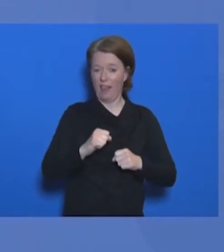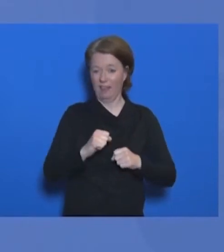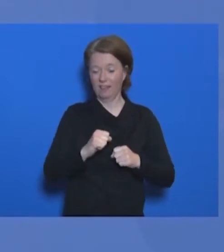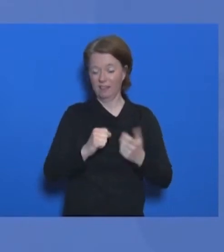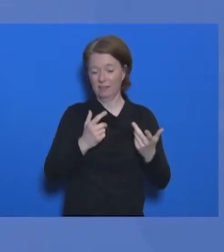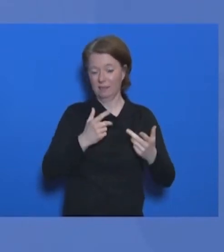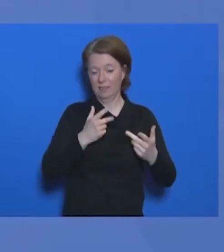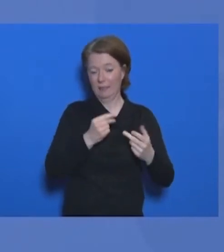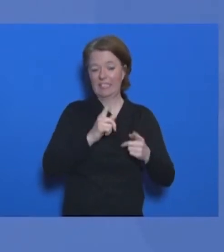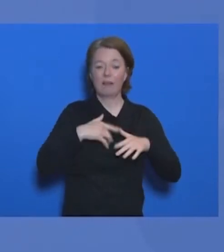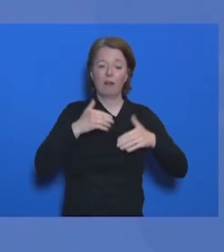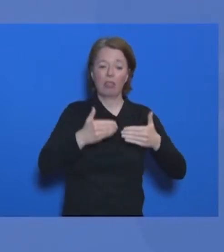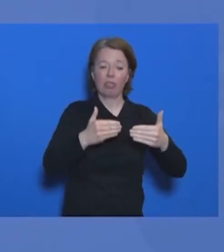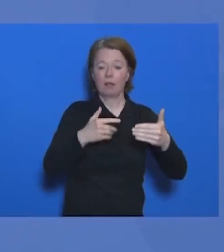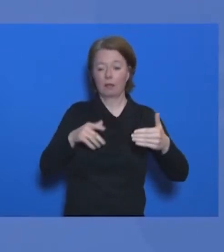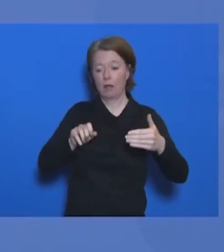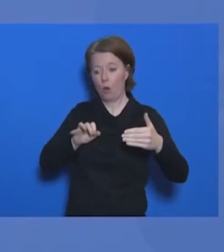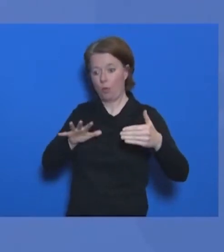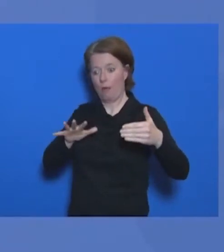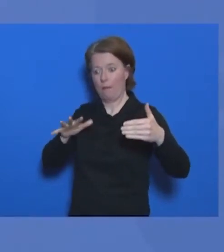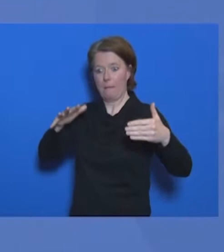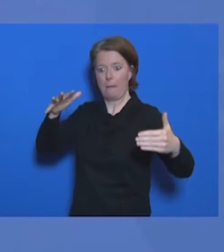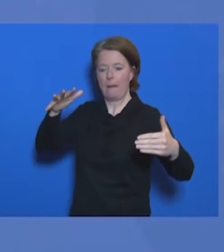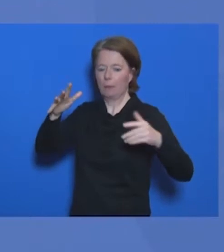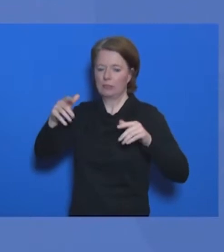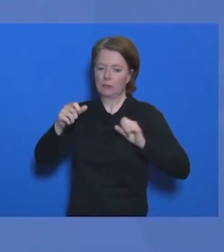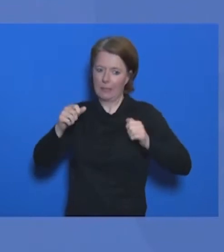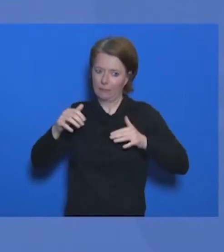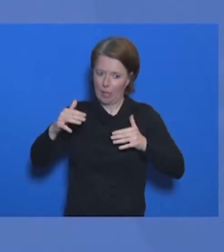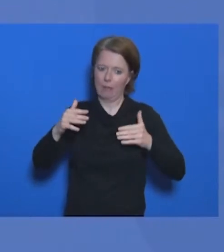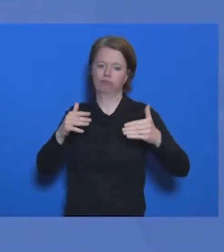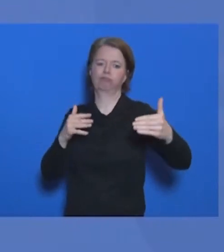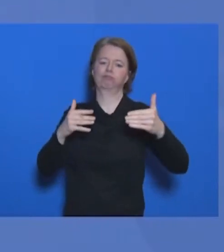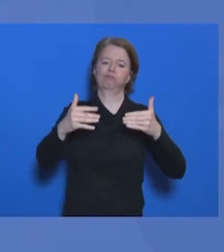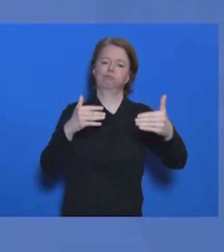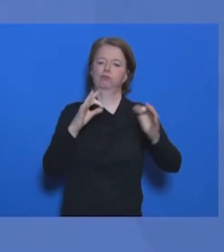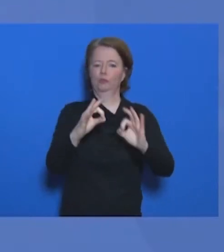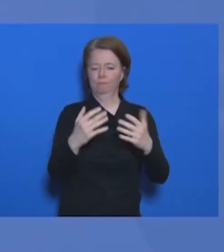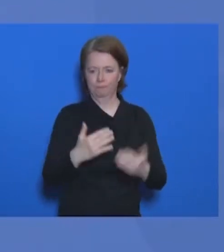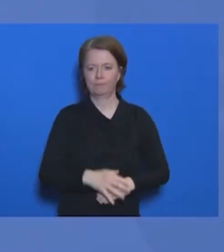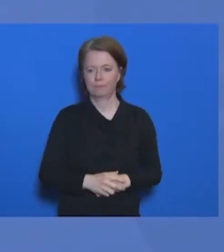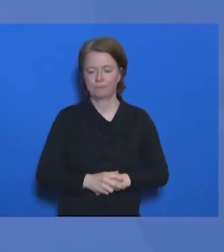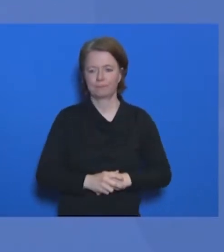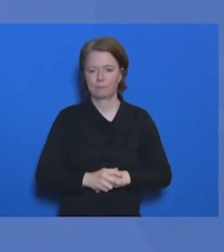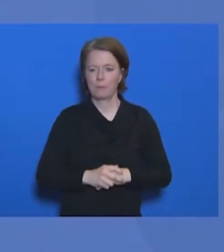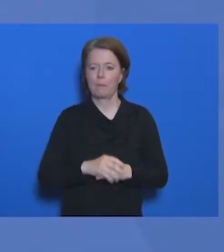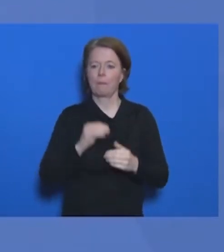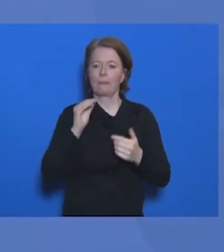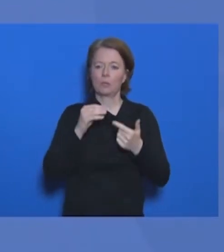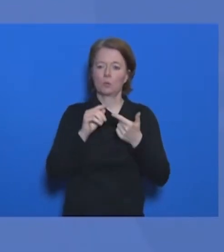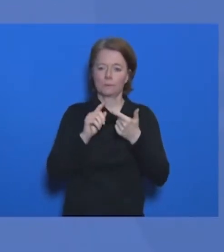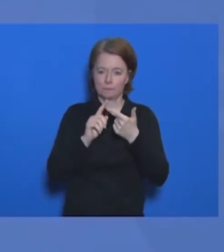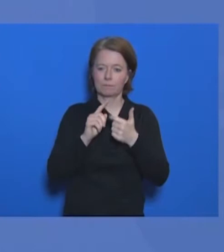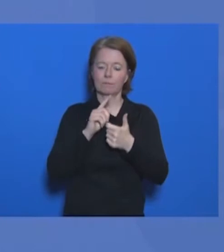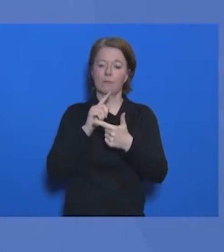Der Abstand zwischen der Erste und der Zweitimpfung bei den jeweiligen Impfstoffen, also bei